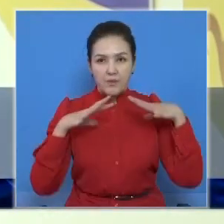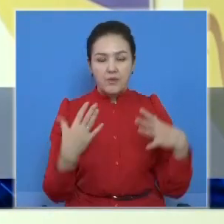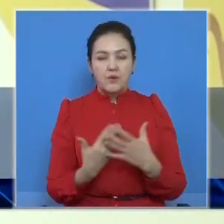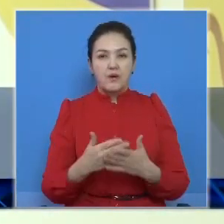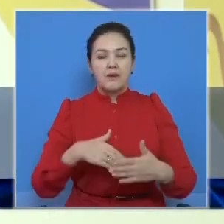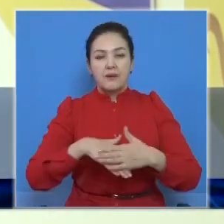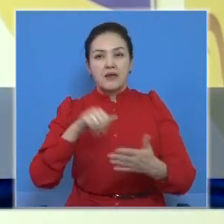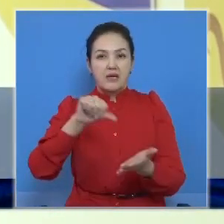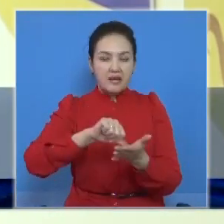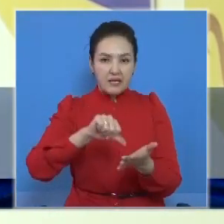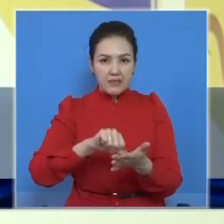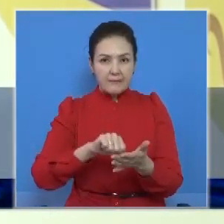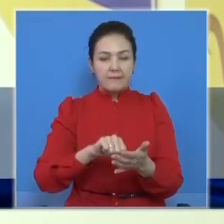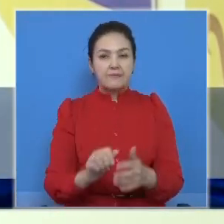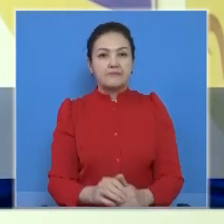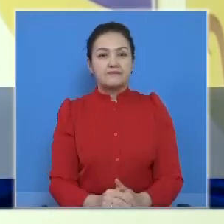белсенді қатысып жатыр.